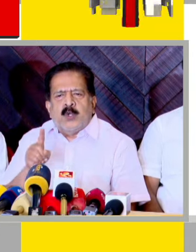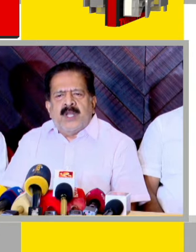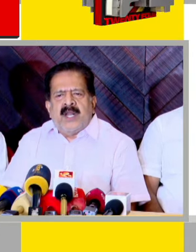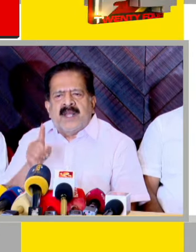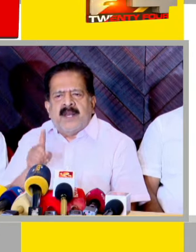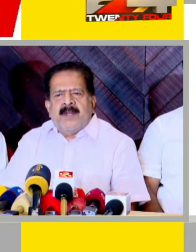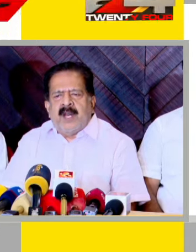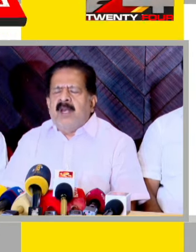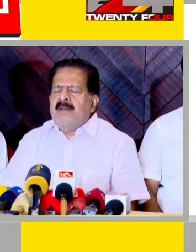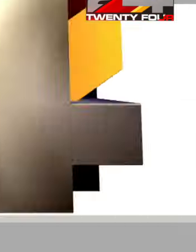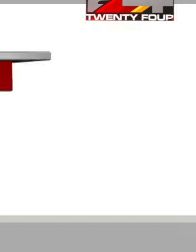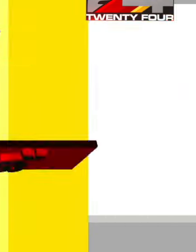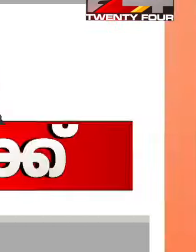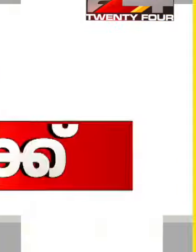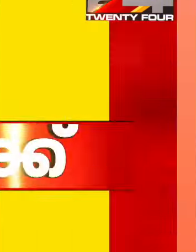1991 എഗ്രിമെൻറ്റിൽ